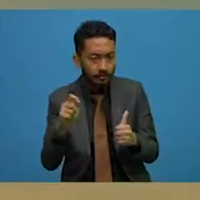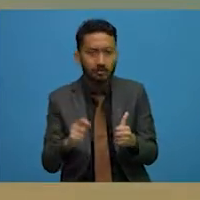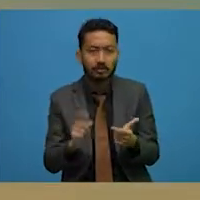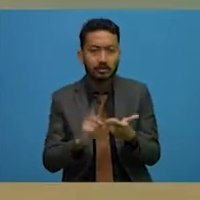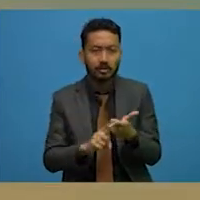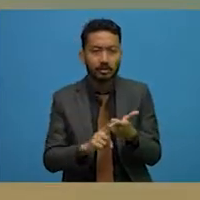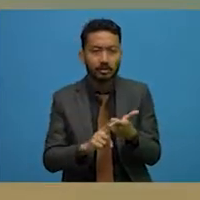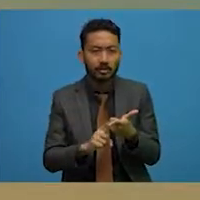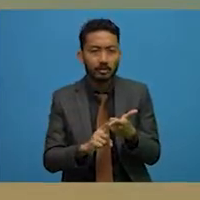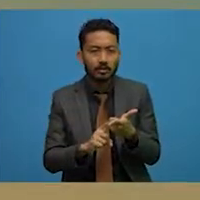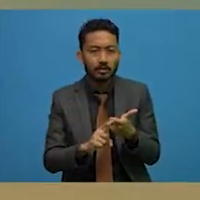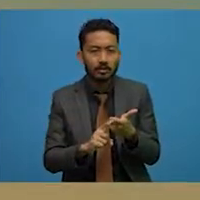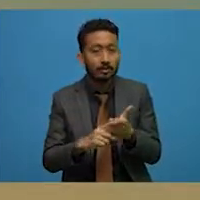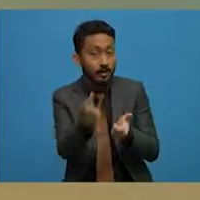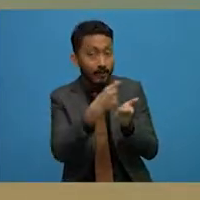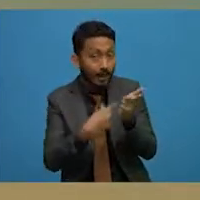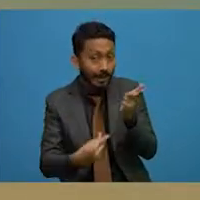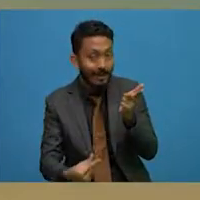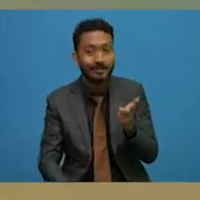teks, grafik,